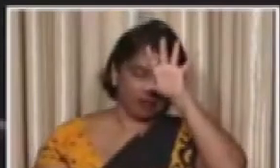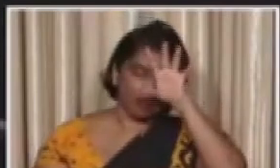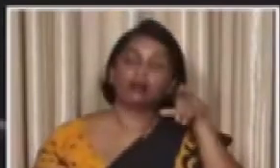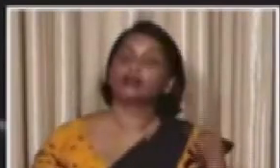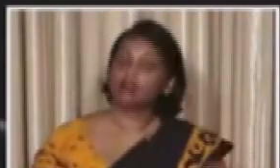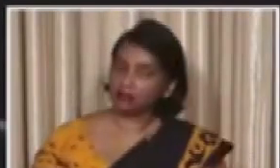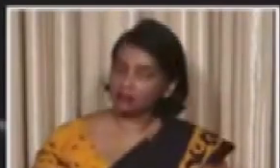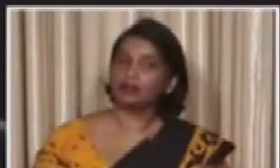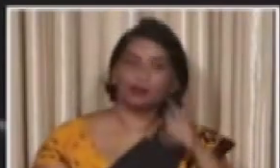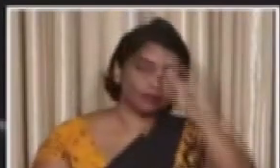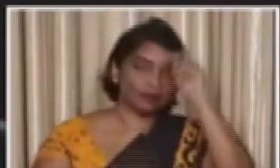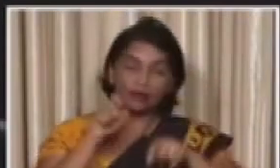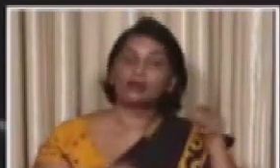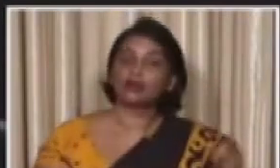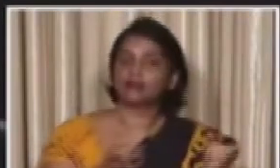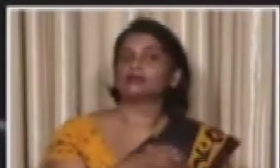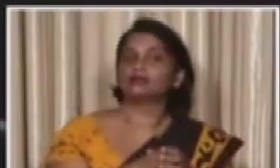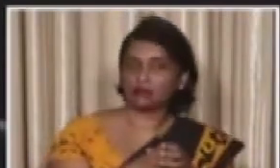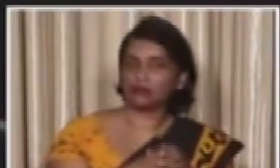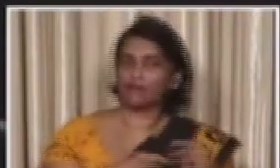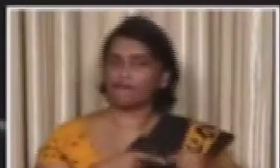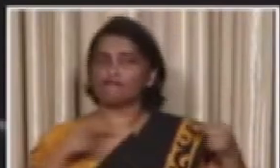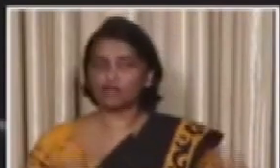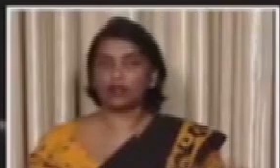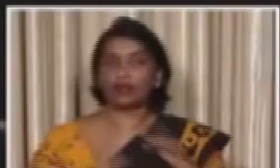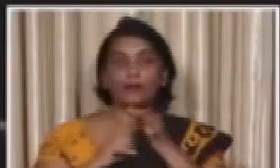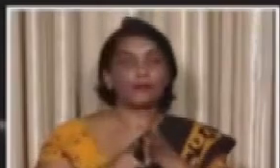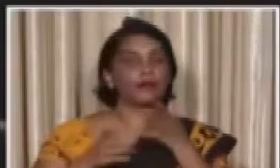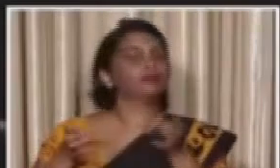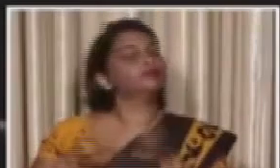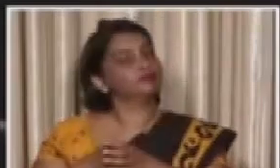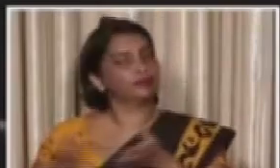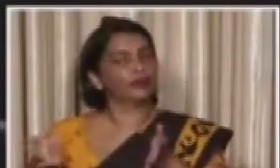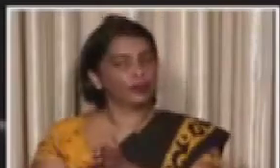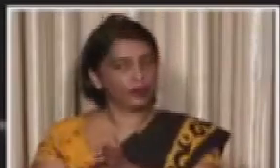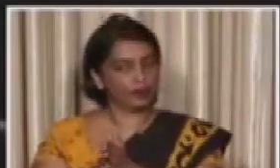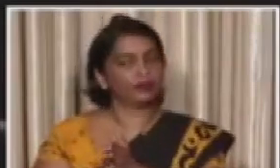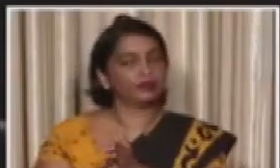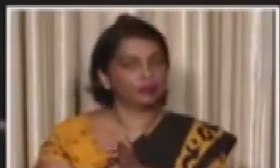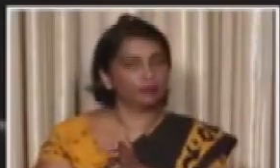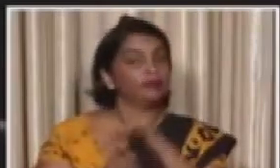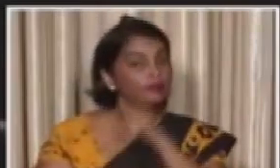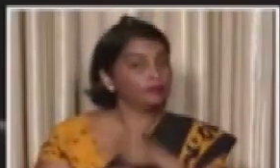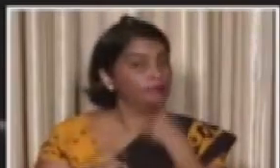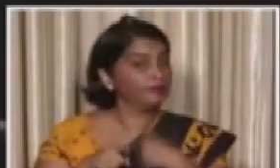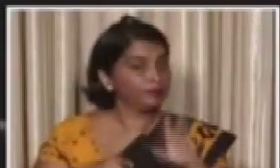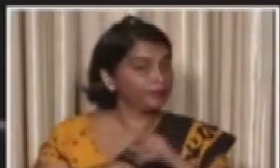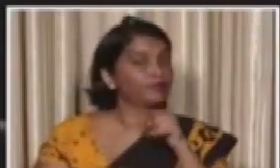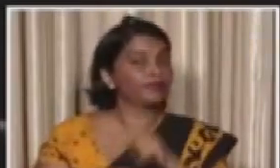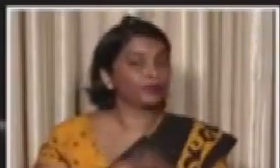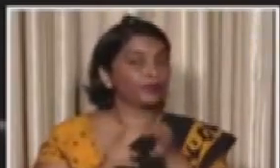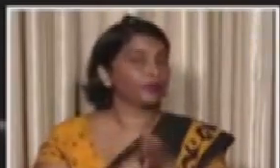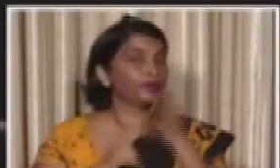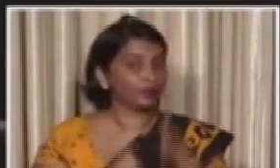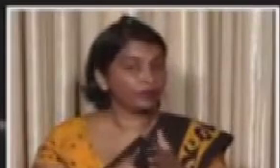දිසානායක මැතිතුමාලගේ කණ්ඩායමට එරෙහිව රණසිංහ ප්‍රේමදාස මැතිතුමා වෙනුවෙන් පෙනී හිටියා. ඒ විතරක් නෙමෙයි,